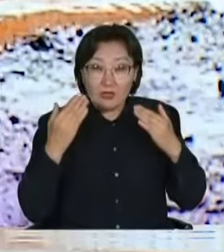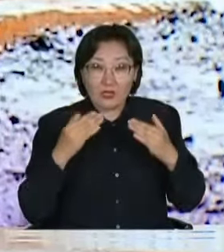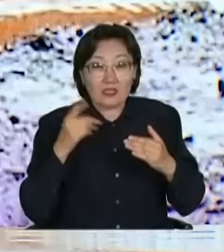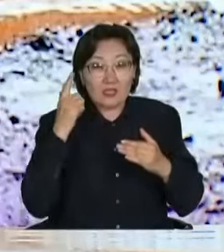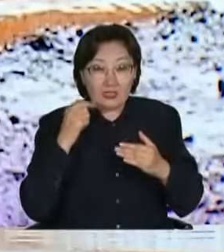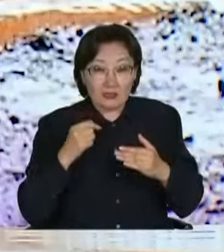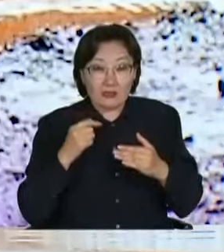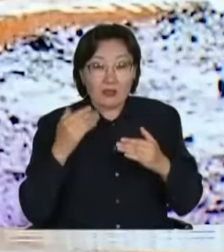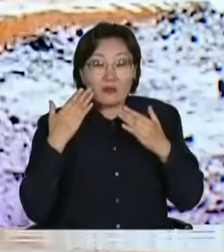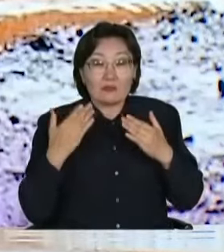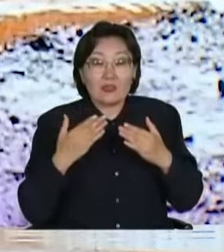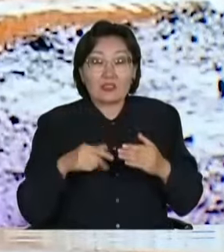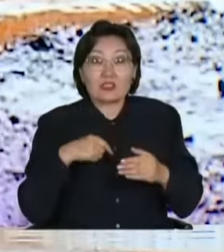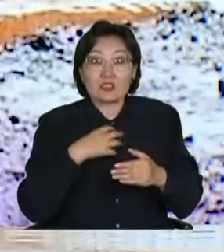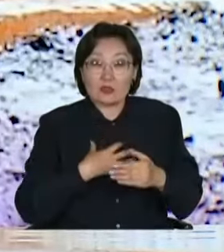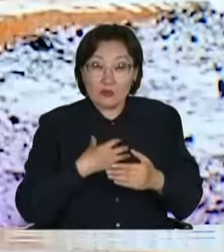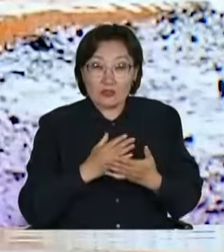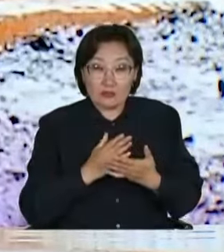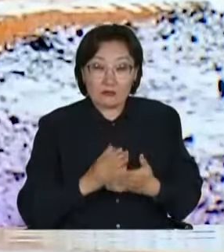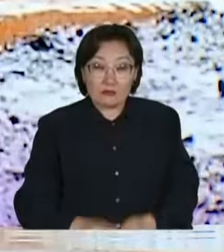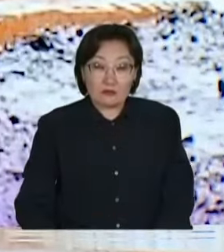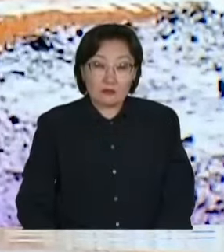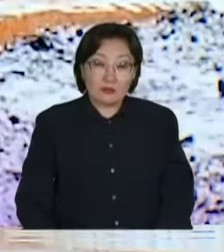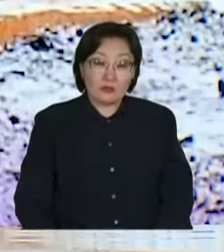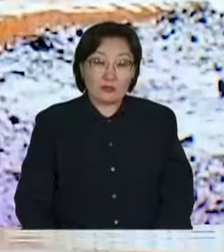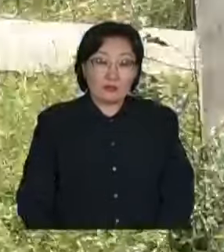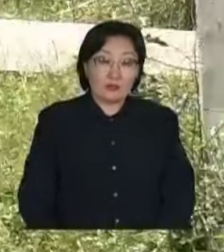Мәселенің жай-жапсарын әріптесім Рүстем Айткармай тарқатады.